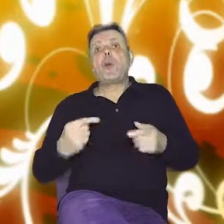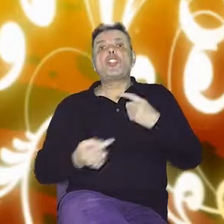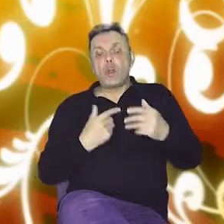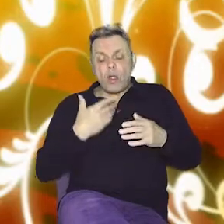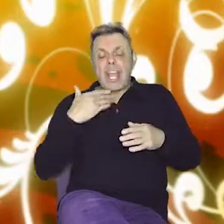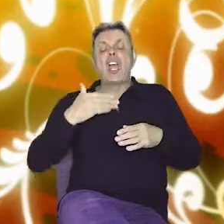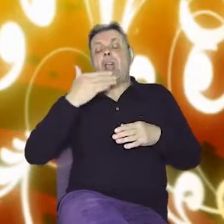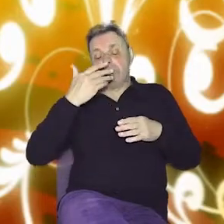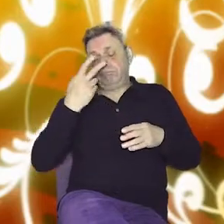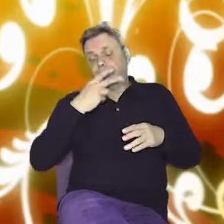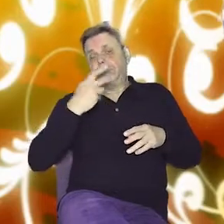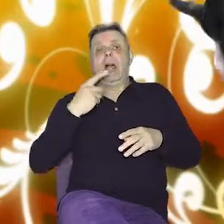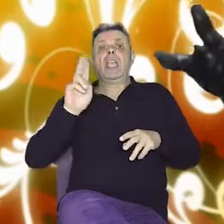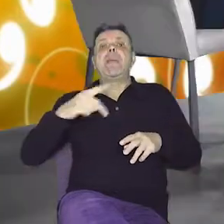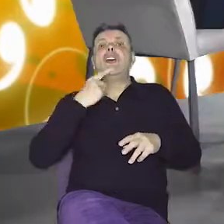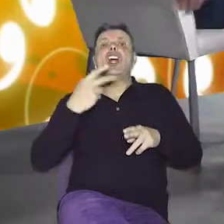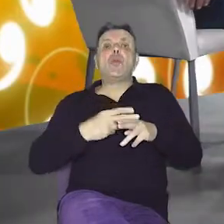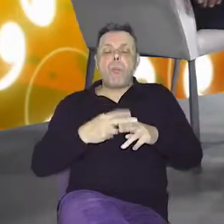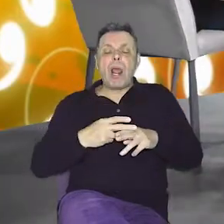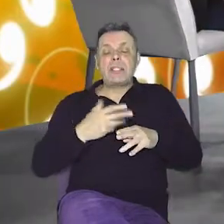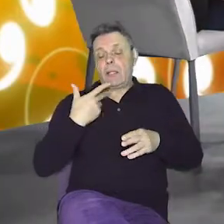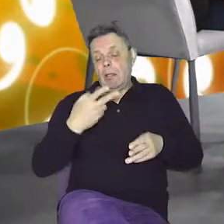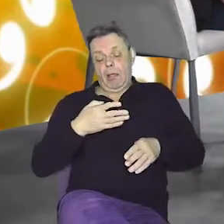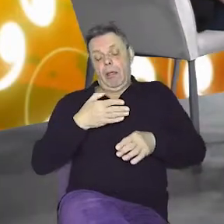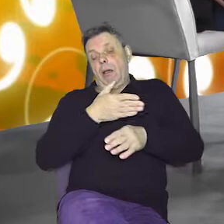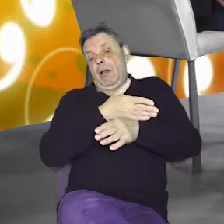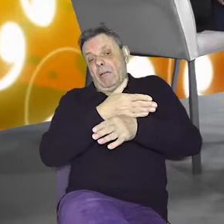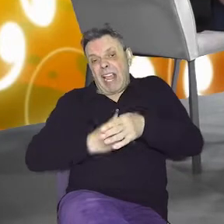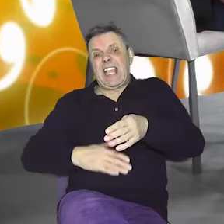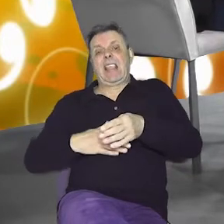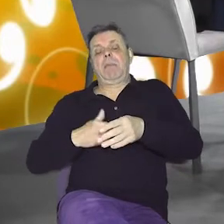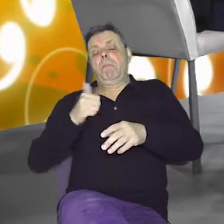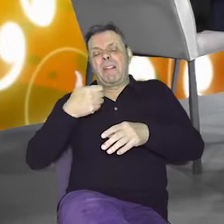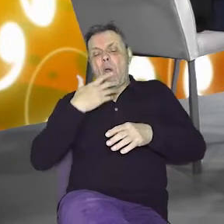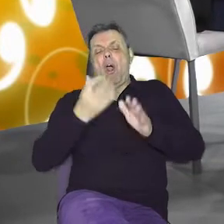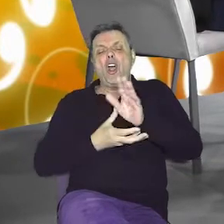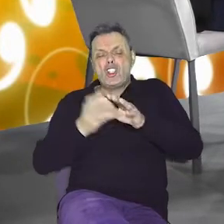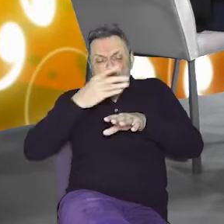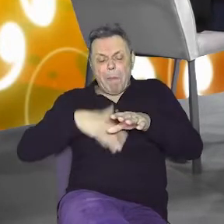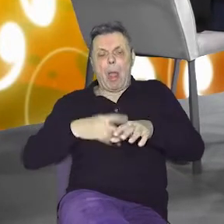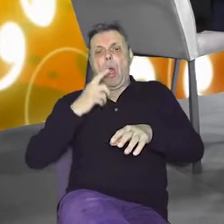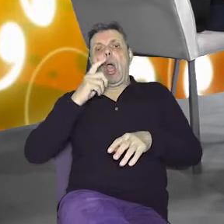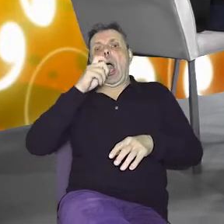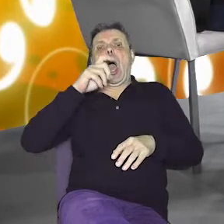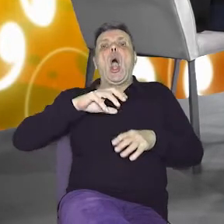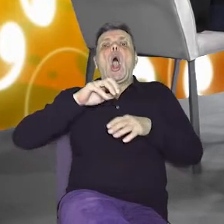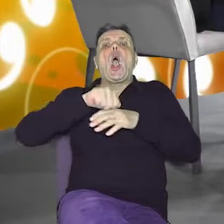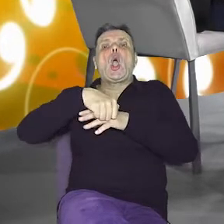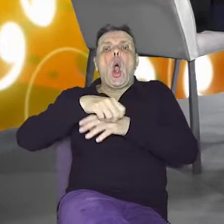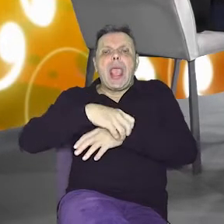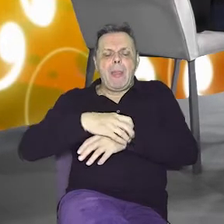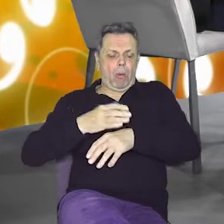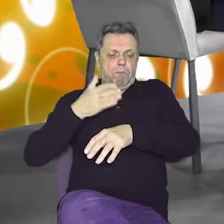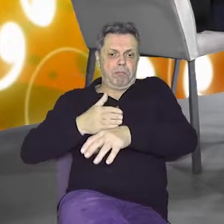biti... sam će otići dovde. Pa će biti jedan, ja bih rekla, torzo u kolicima.